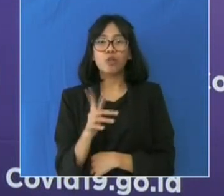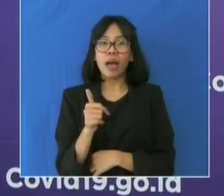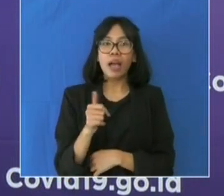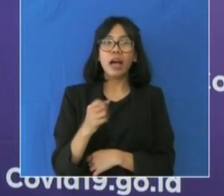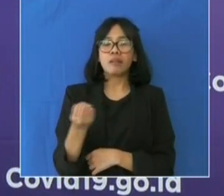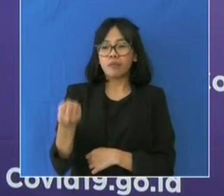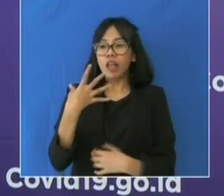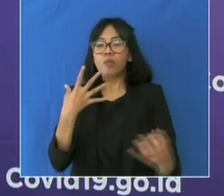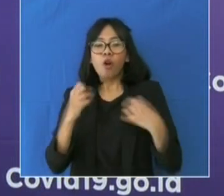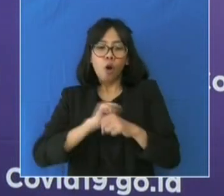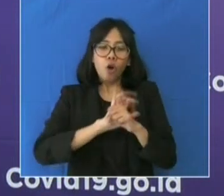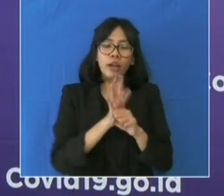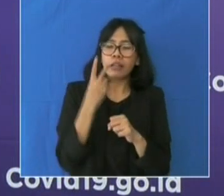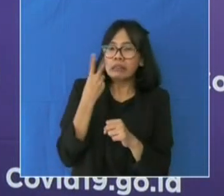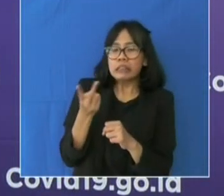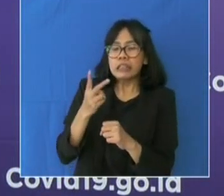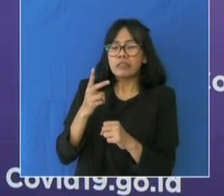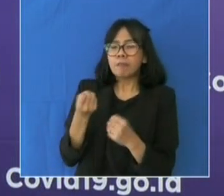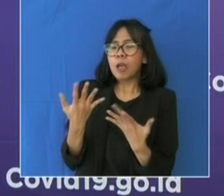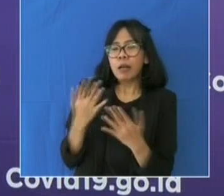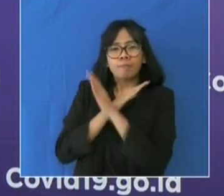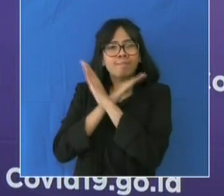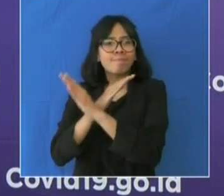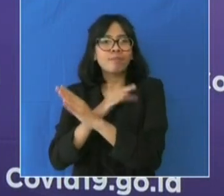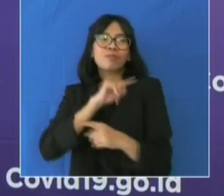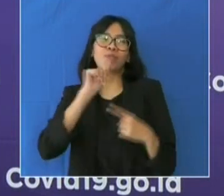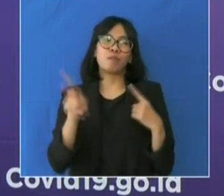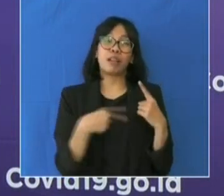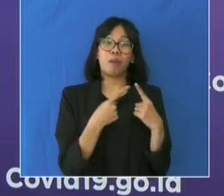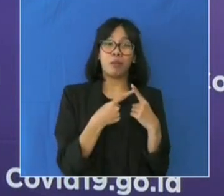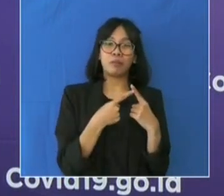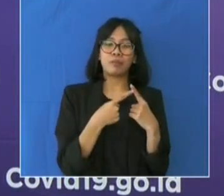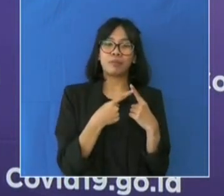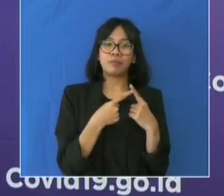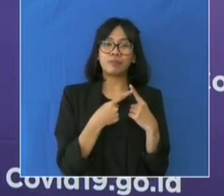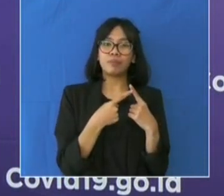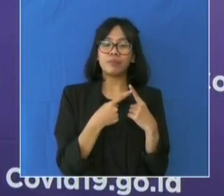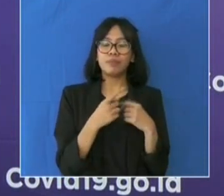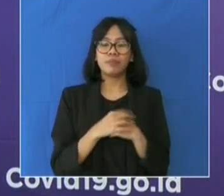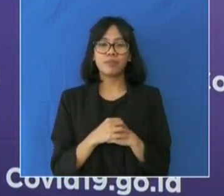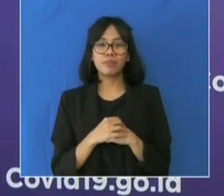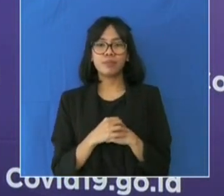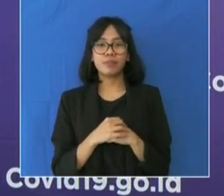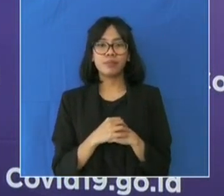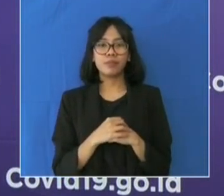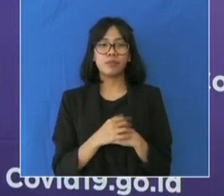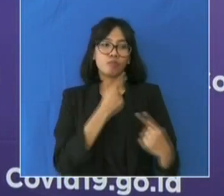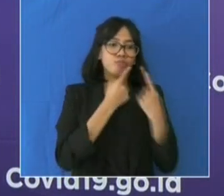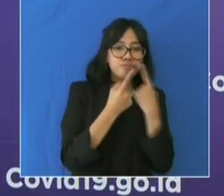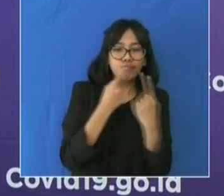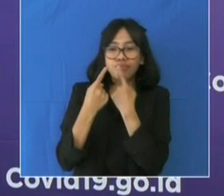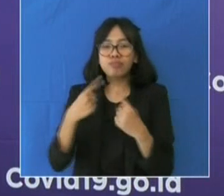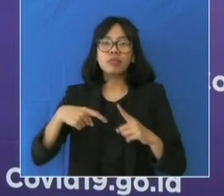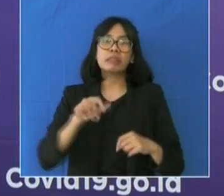dalam merespon covert 19 ini yang pertama melakukan koordinasi dan komunikasi